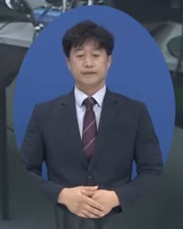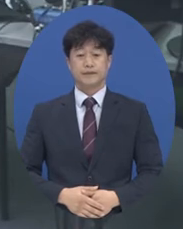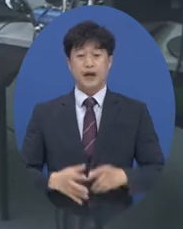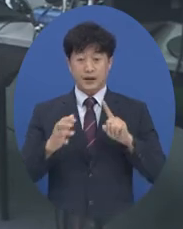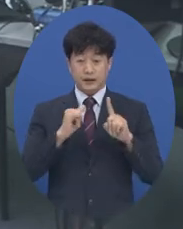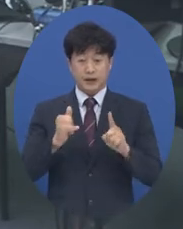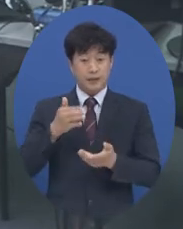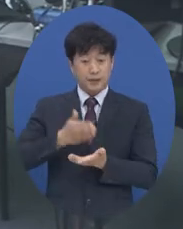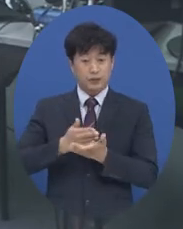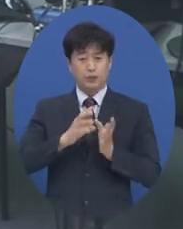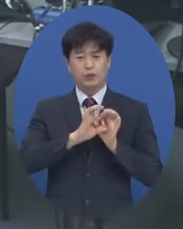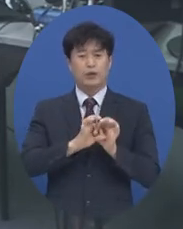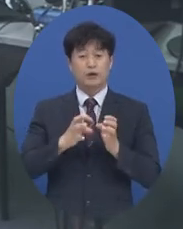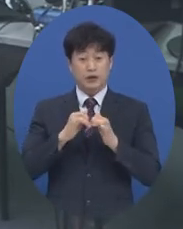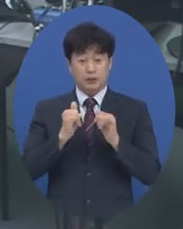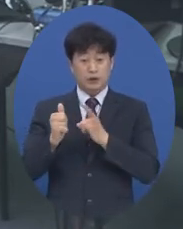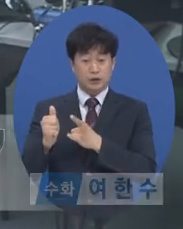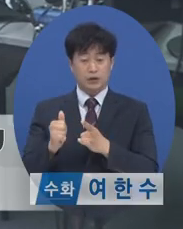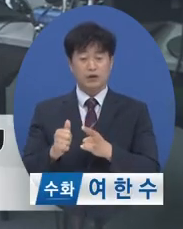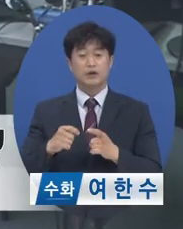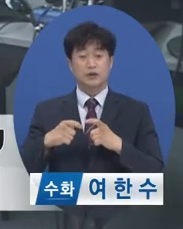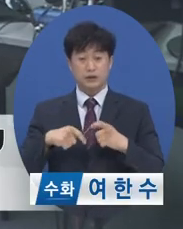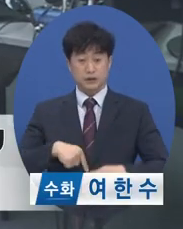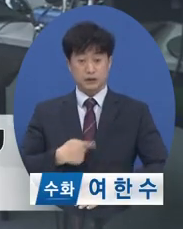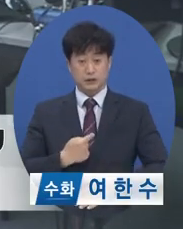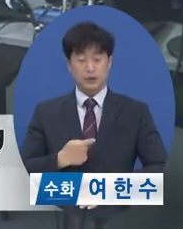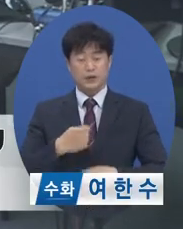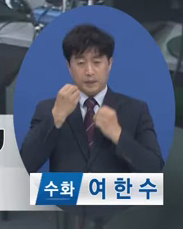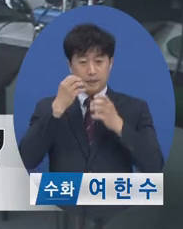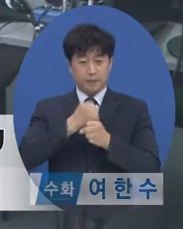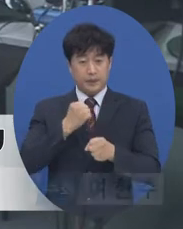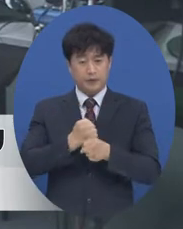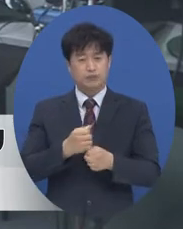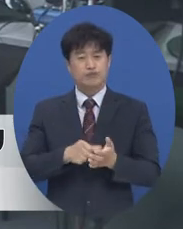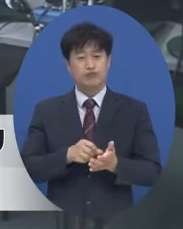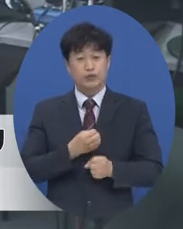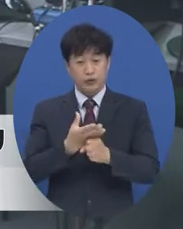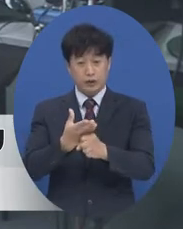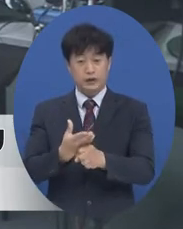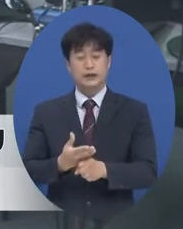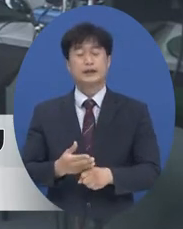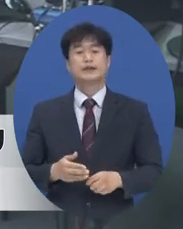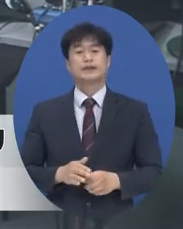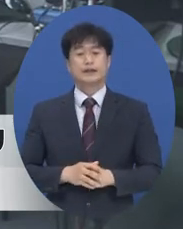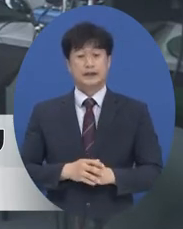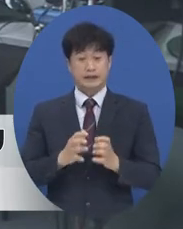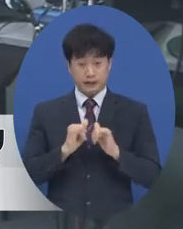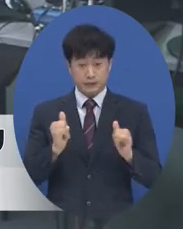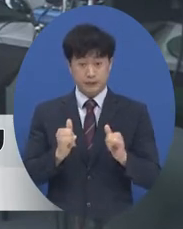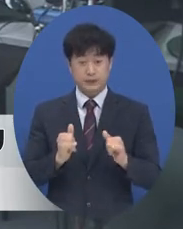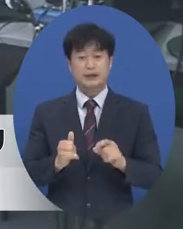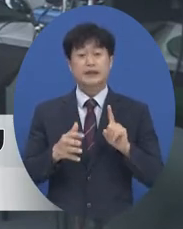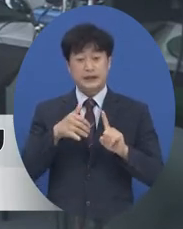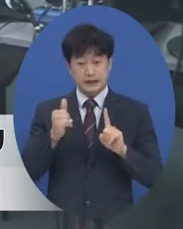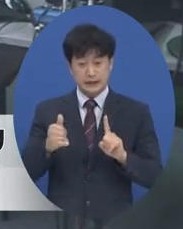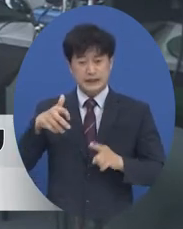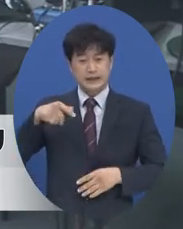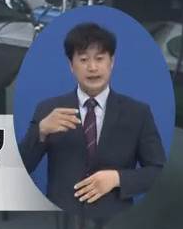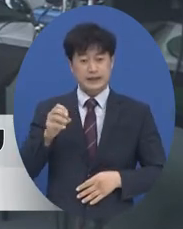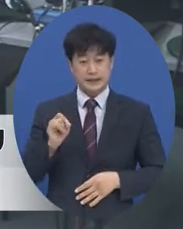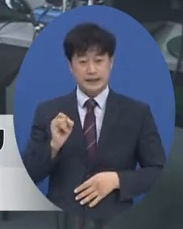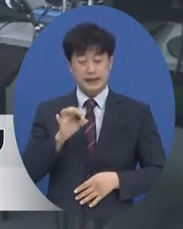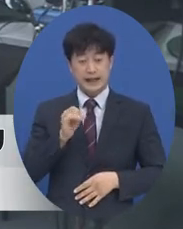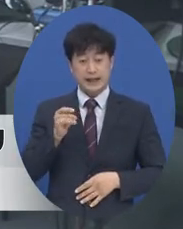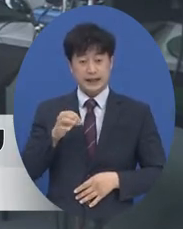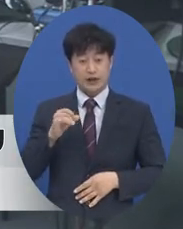1인 방송 등을 통해 대중에게 자신의 창작물을 제공하는 개인 창작자를 1인 크리에이터라고 하는데요. 경기도와 경기